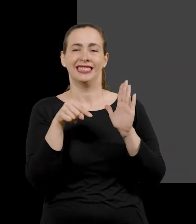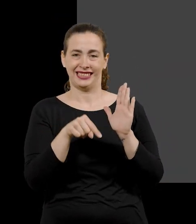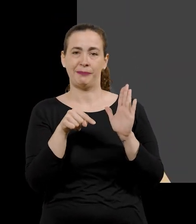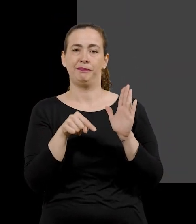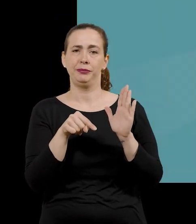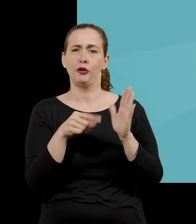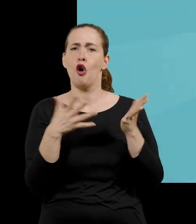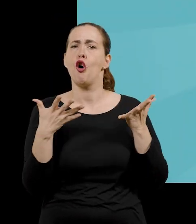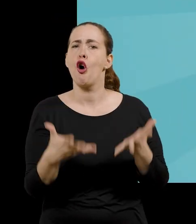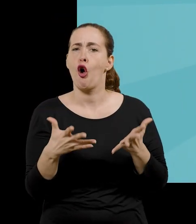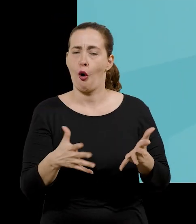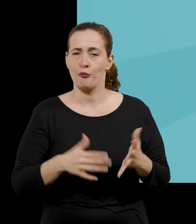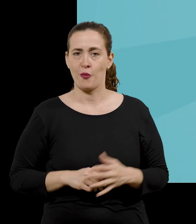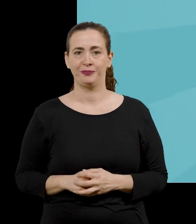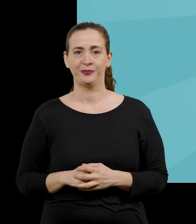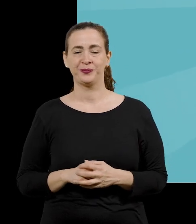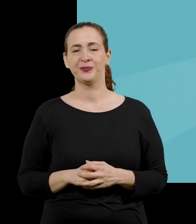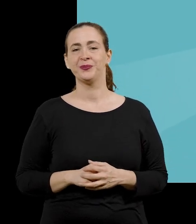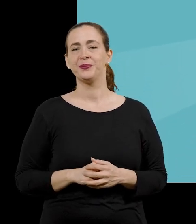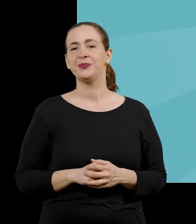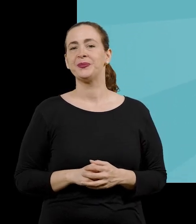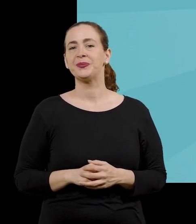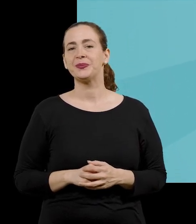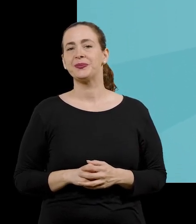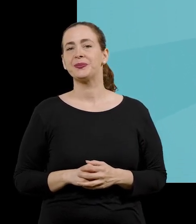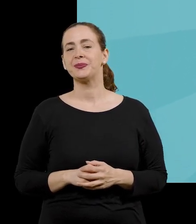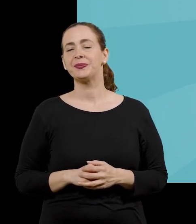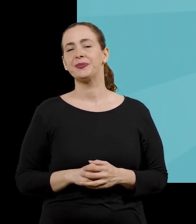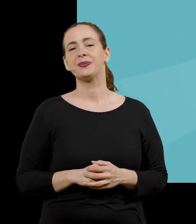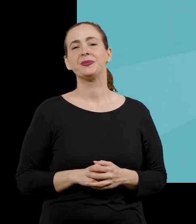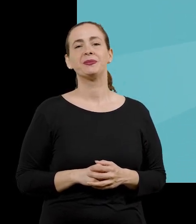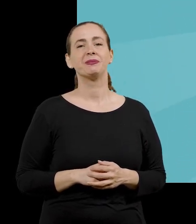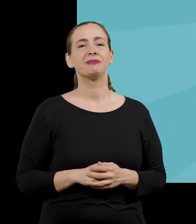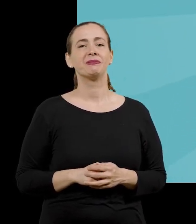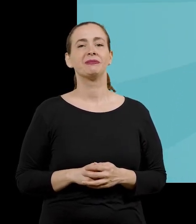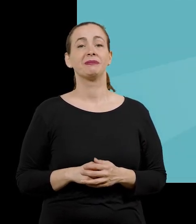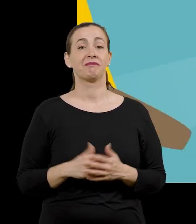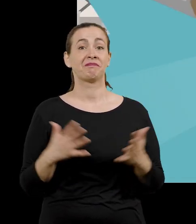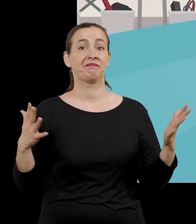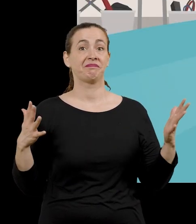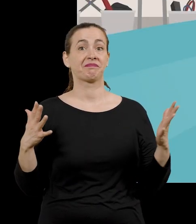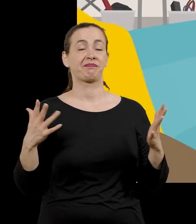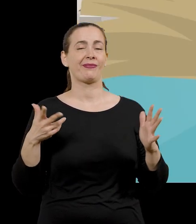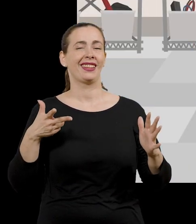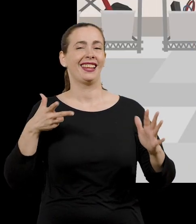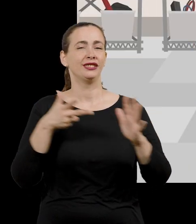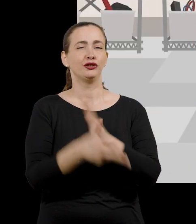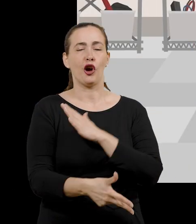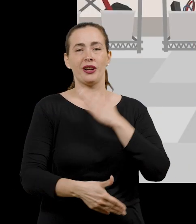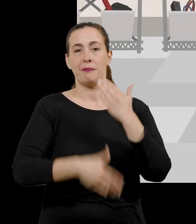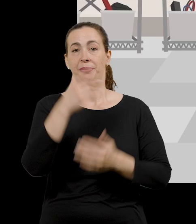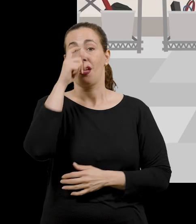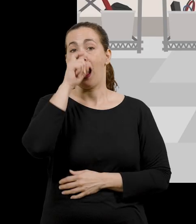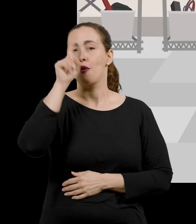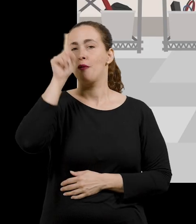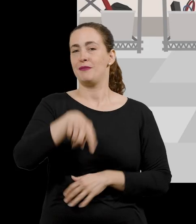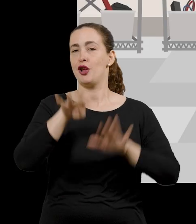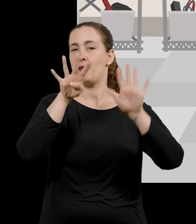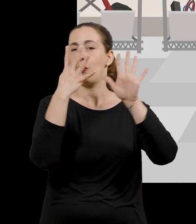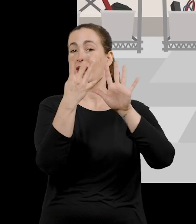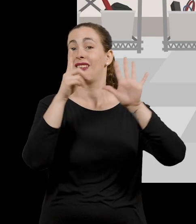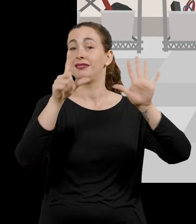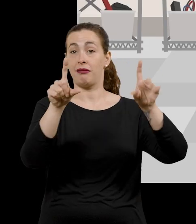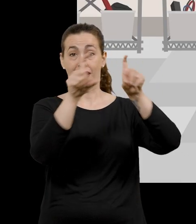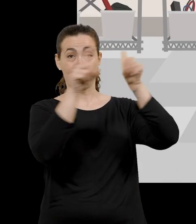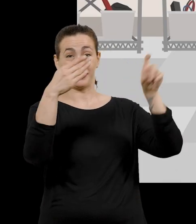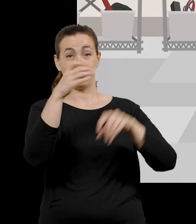No saben que els circuits integrats han fet possible tot això. Però com? La història comença el 1947, quan